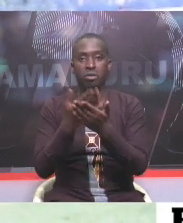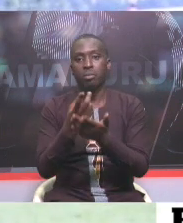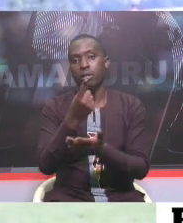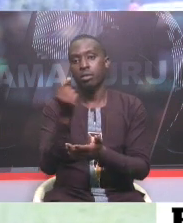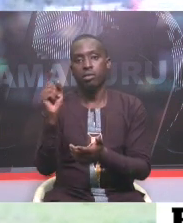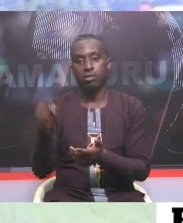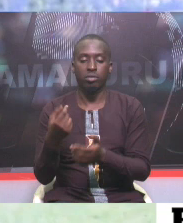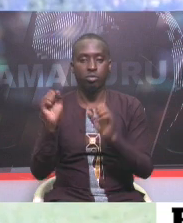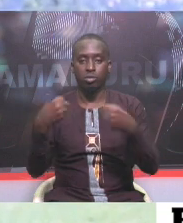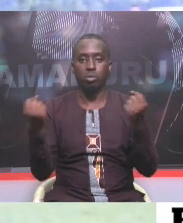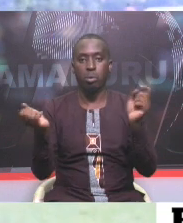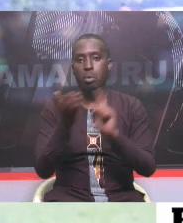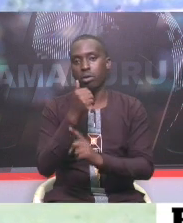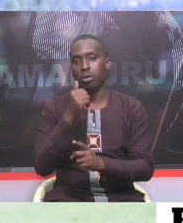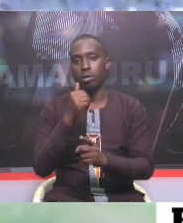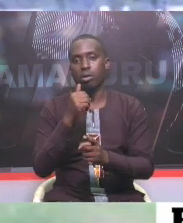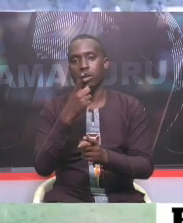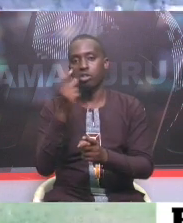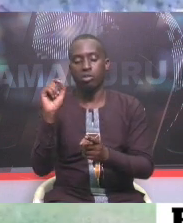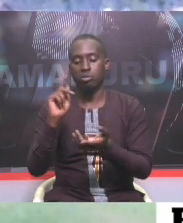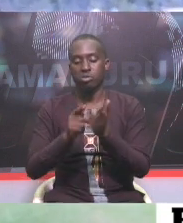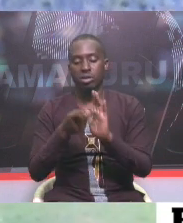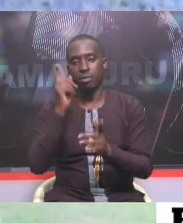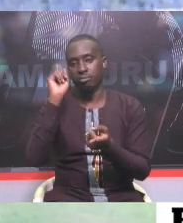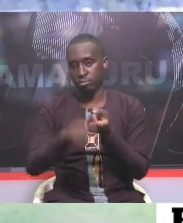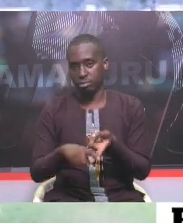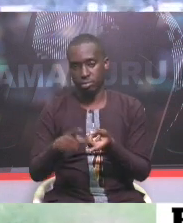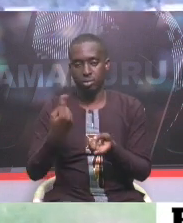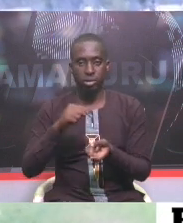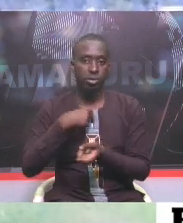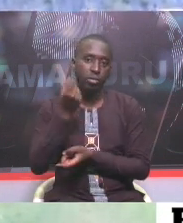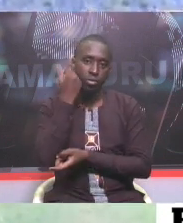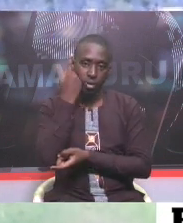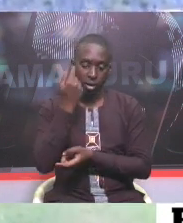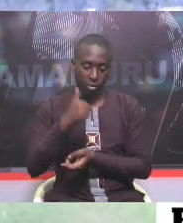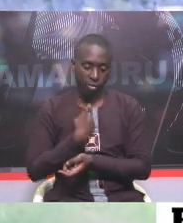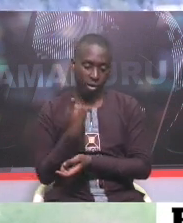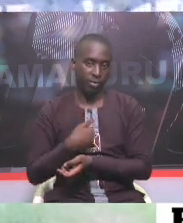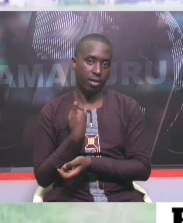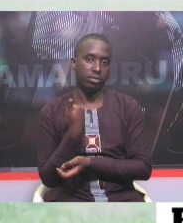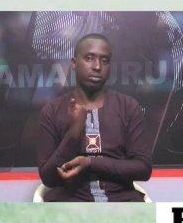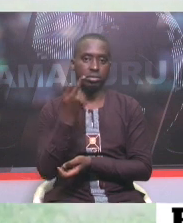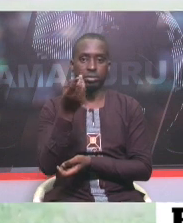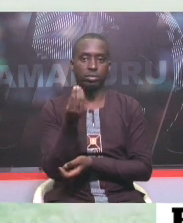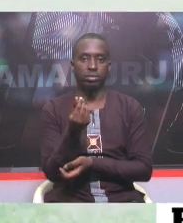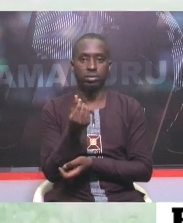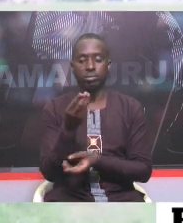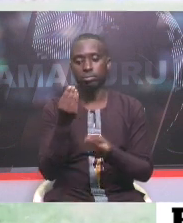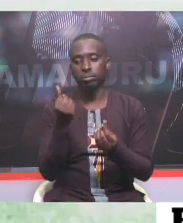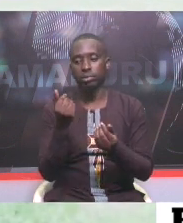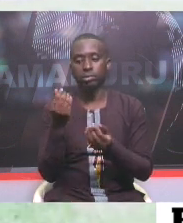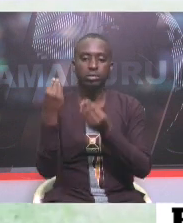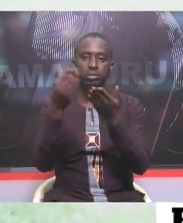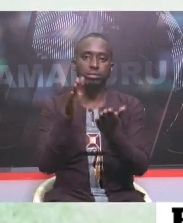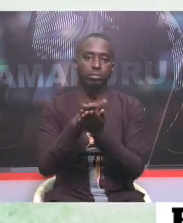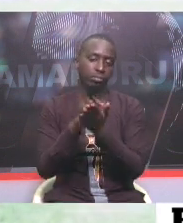ntabwo wakiri 100,000 umushinga wapfuye. Twe twumvaga ku bwacu ayo mafaranga ya kosiyo yakurwaho